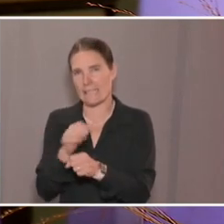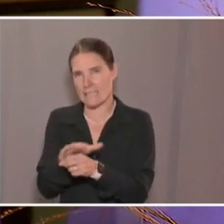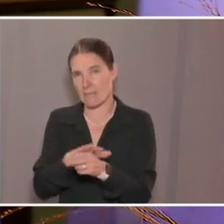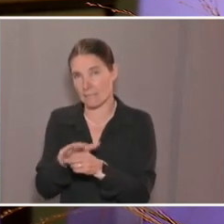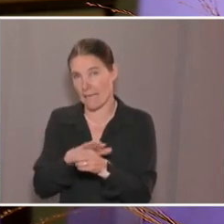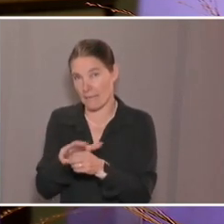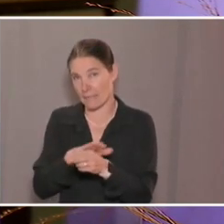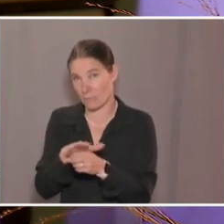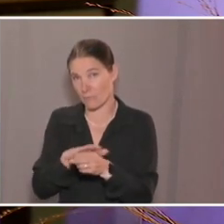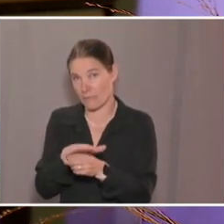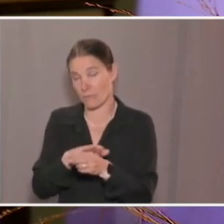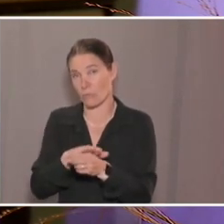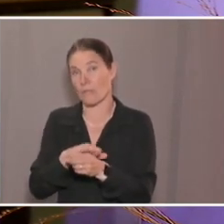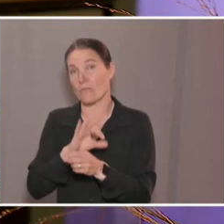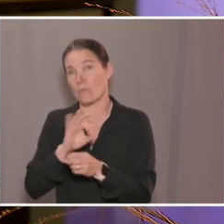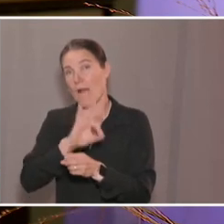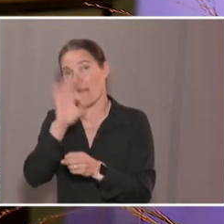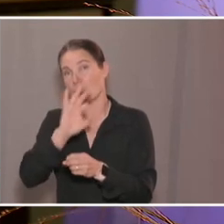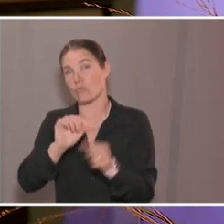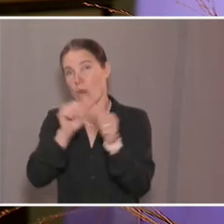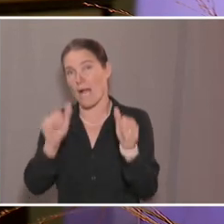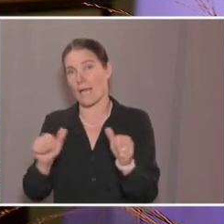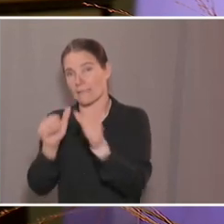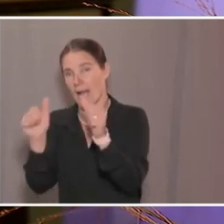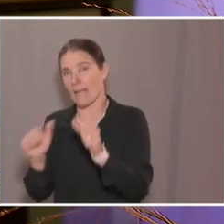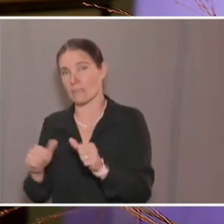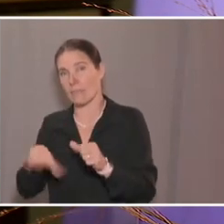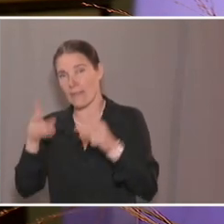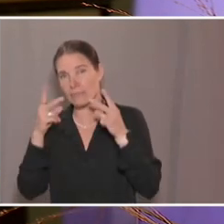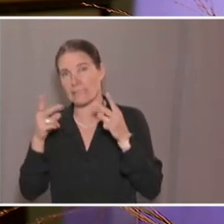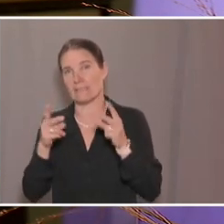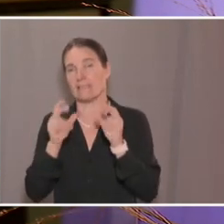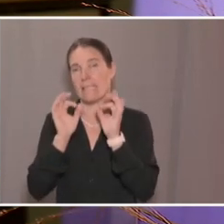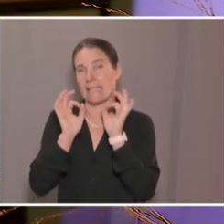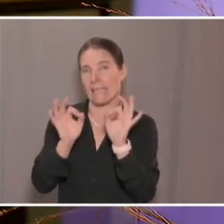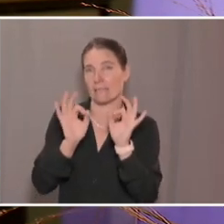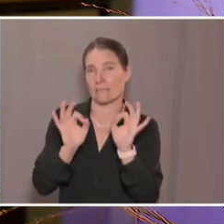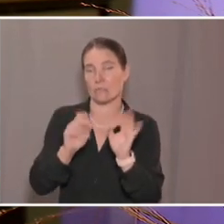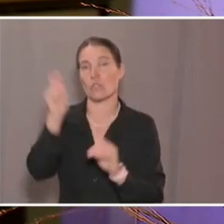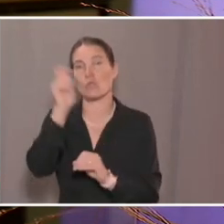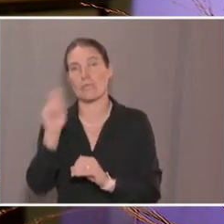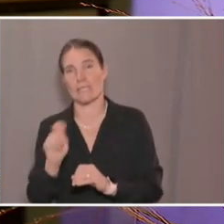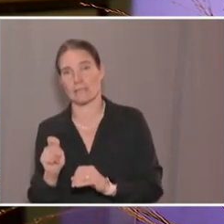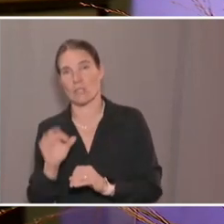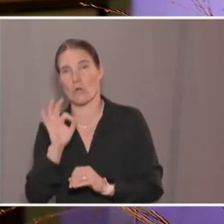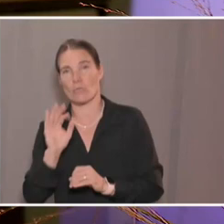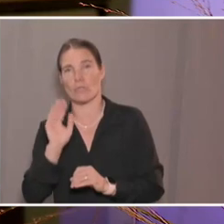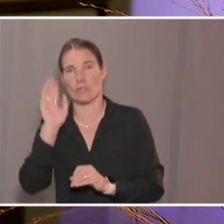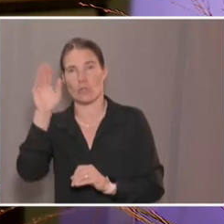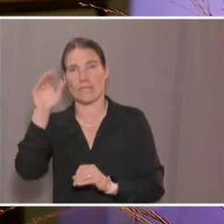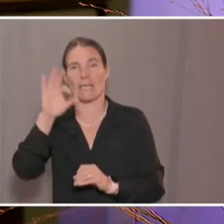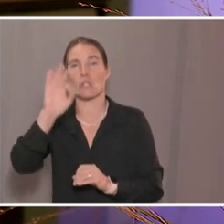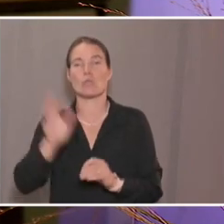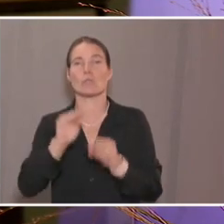alle Schularten ausbilden, umso wichtiger für uns als Lehrende, für unsere Studierenden und für die dann an Schulen